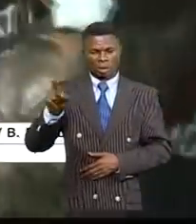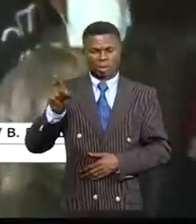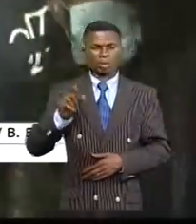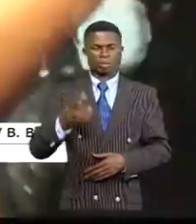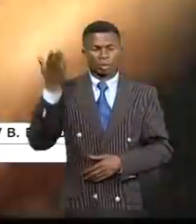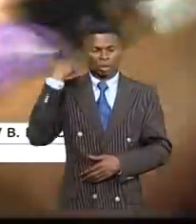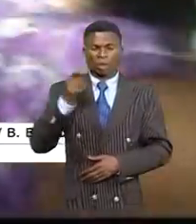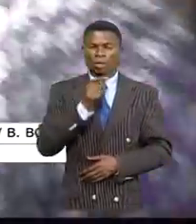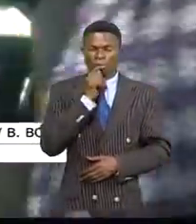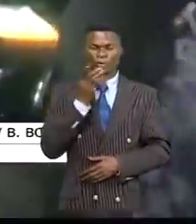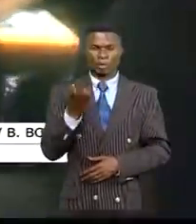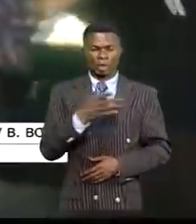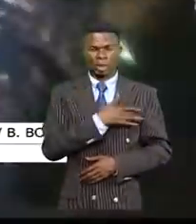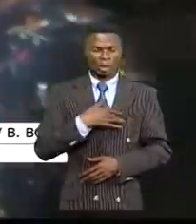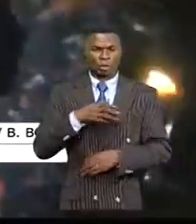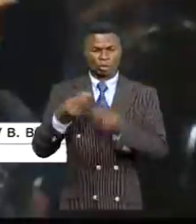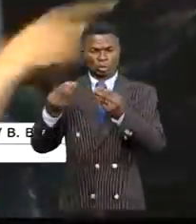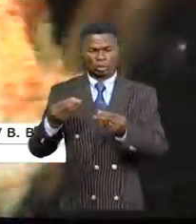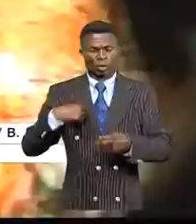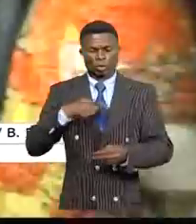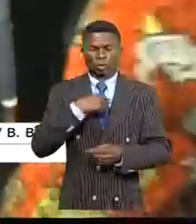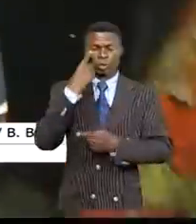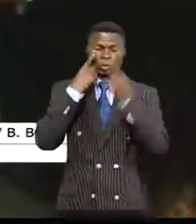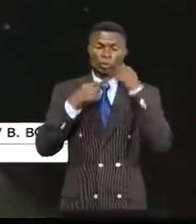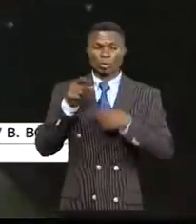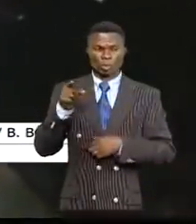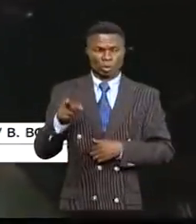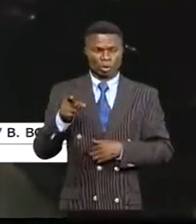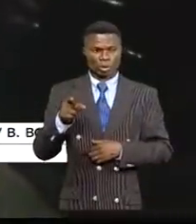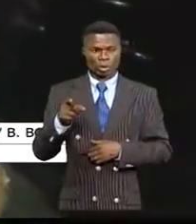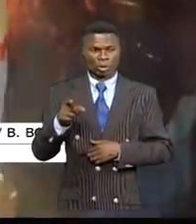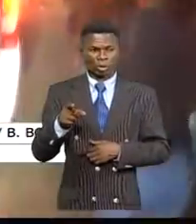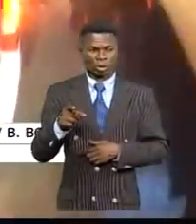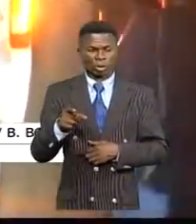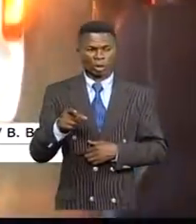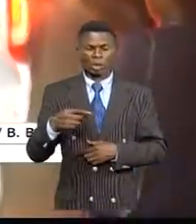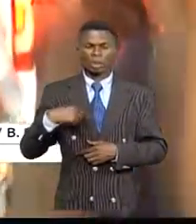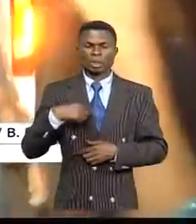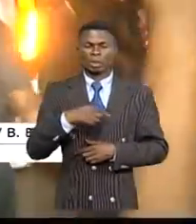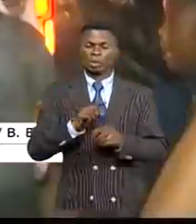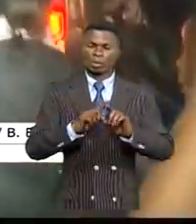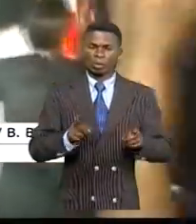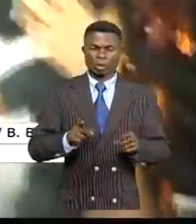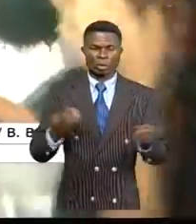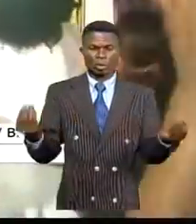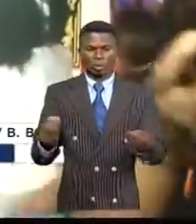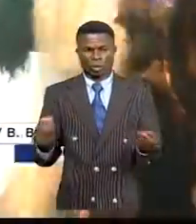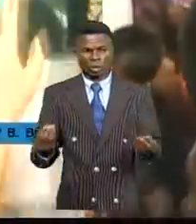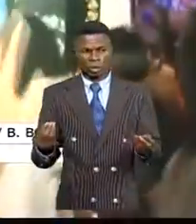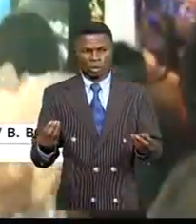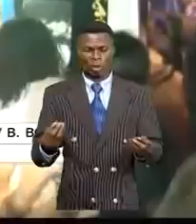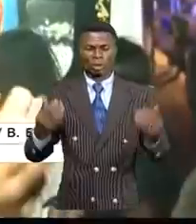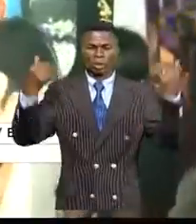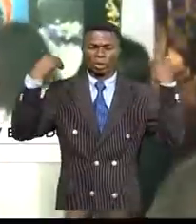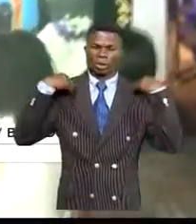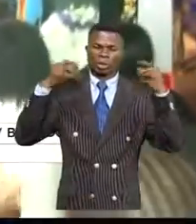Mayamoto. Nous t'avons pleuré comme on pleure son frère. Mais pourquoi,